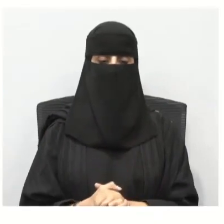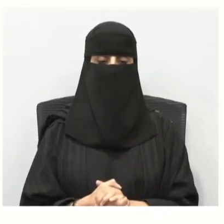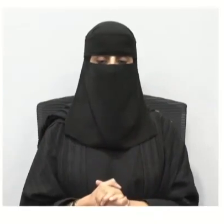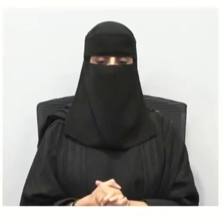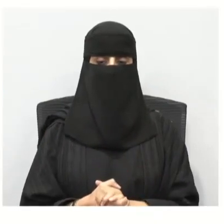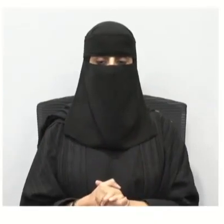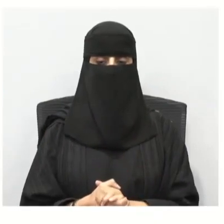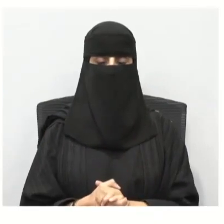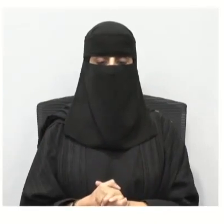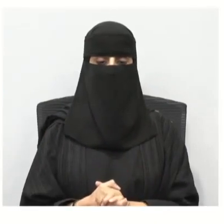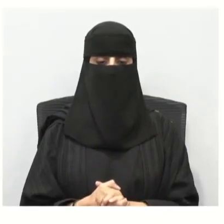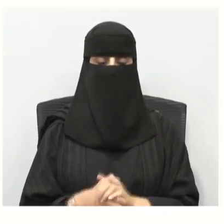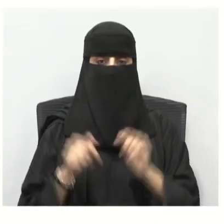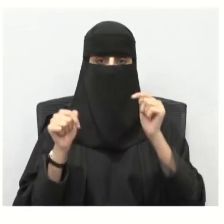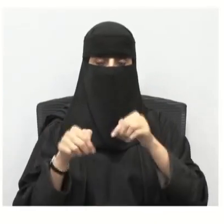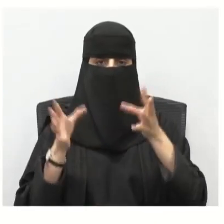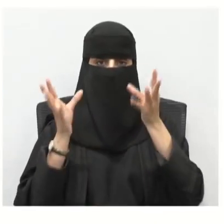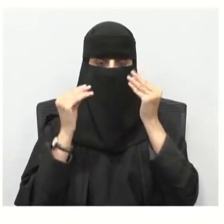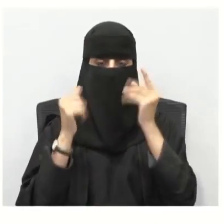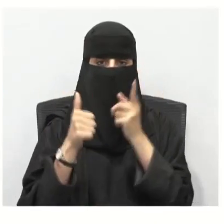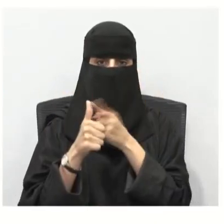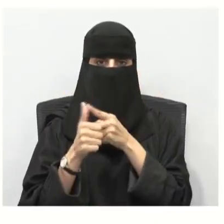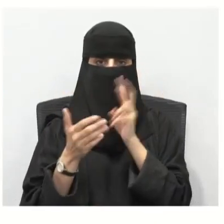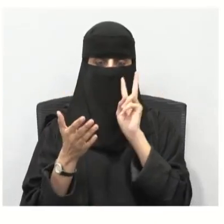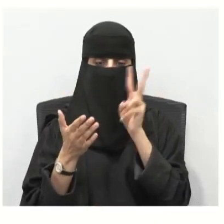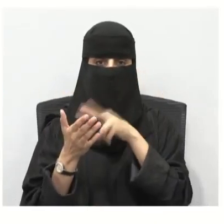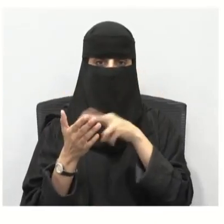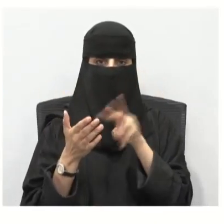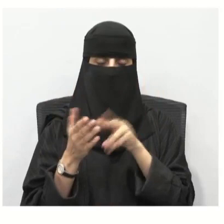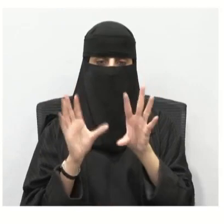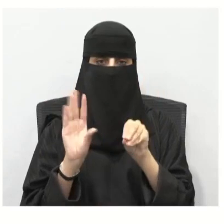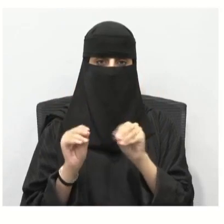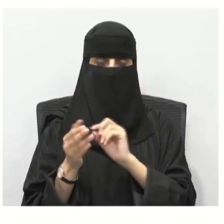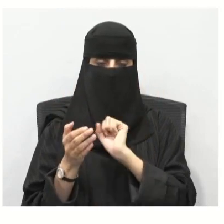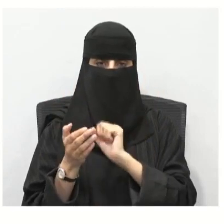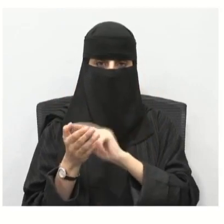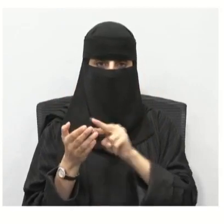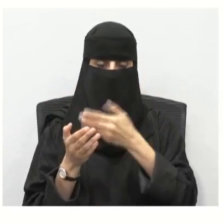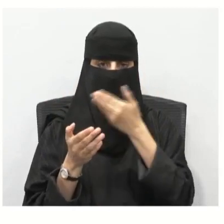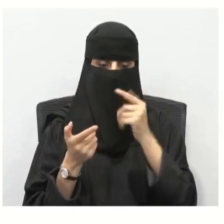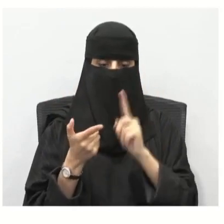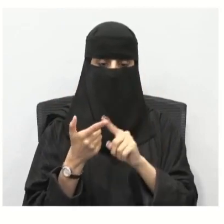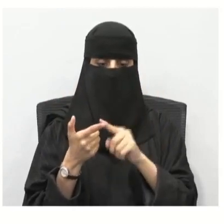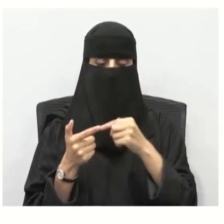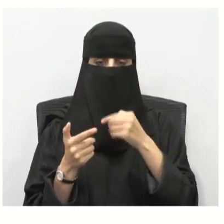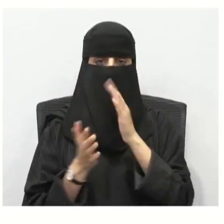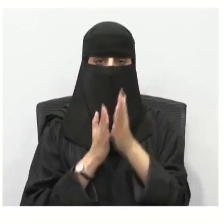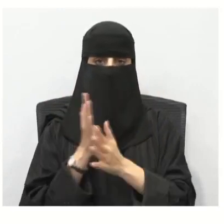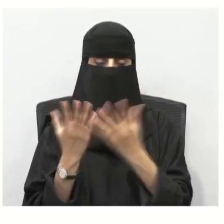اكثر اذا تعلمنا اليوم قراءه النص قراءه صامته ترديد القراءه